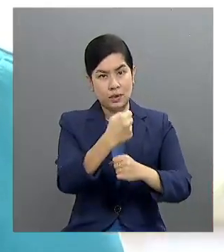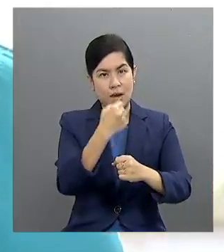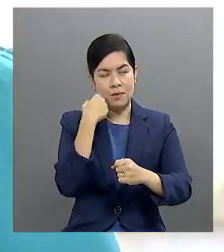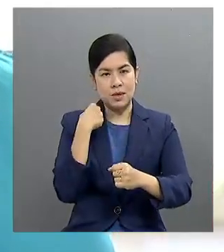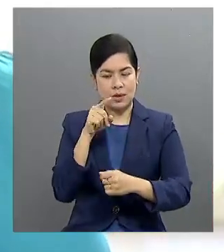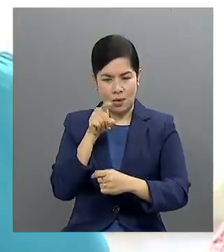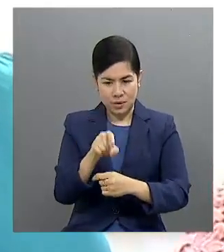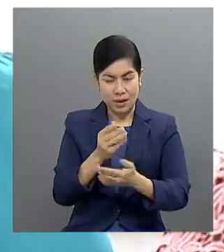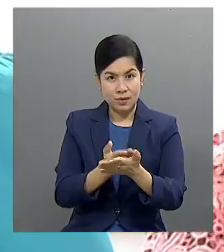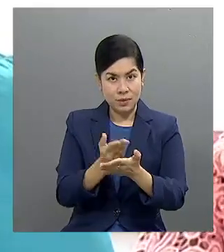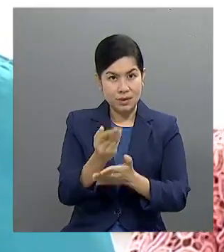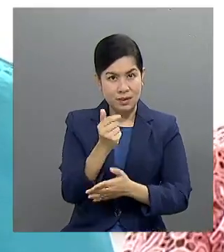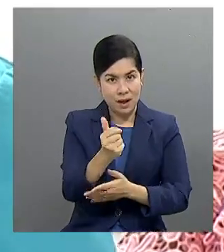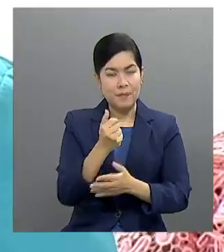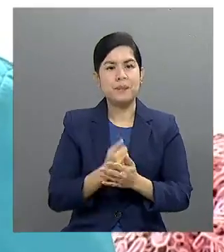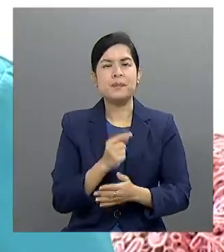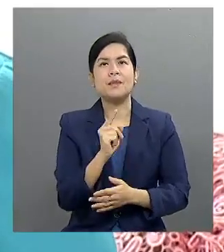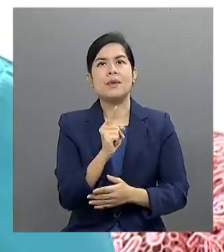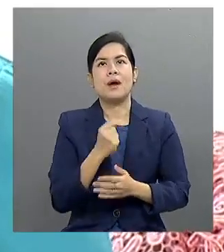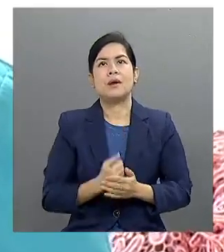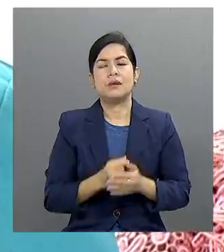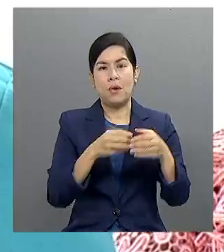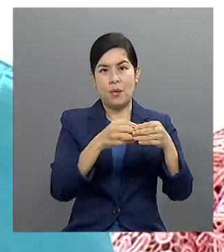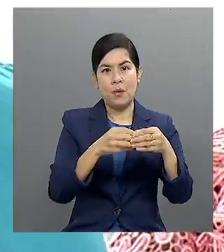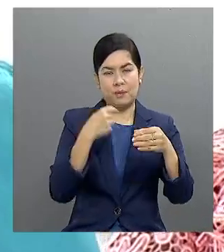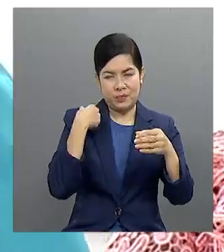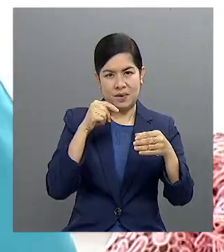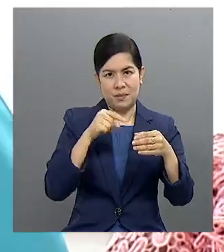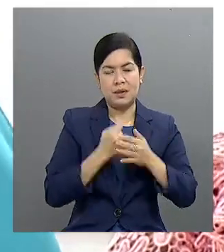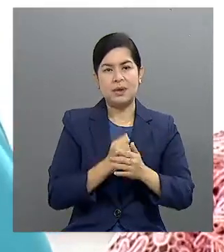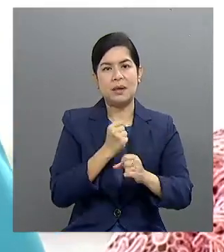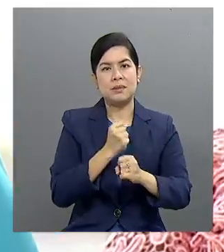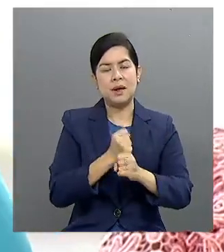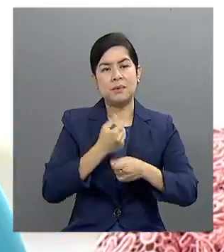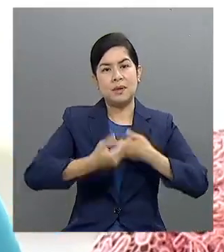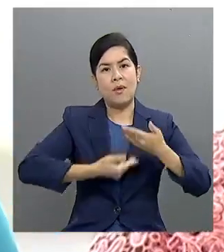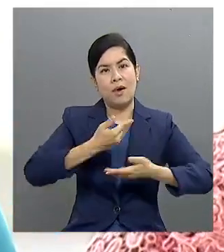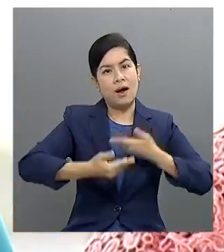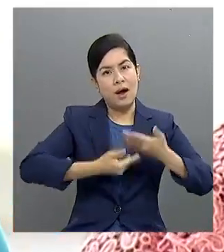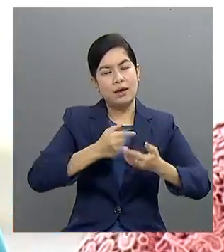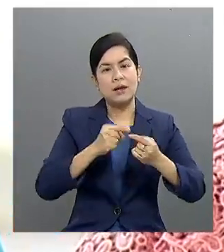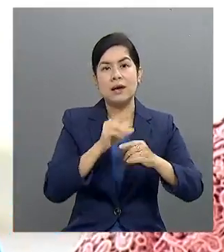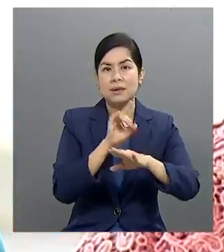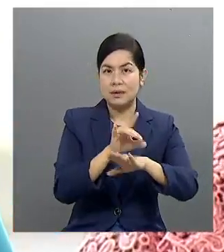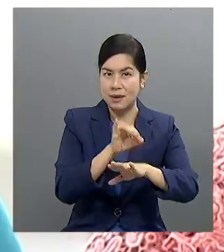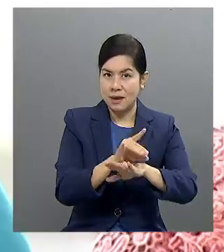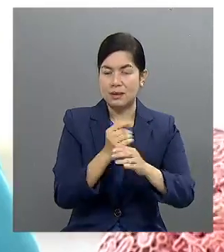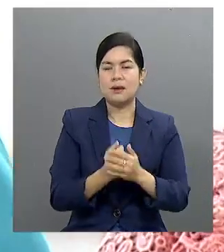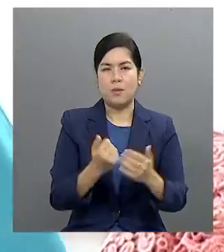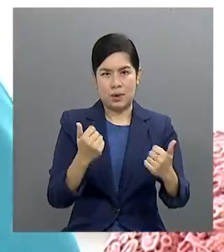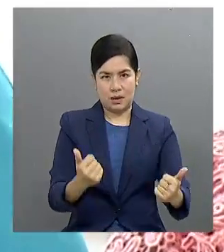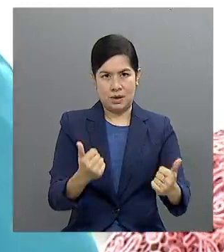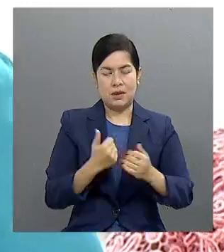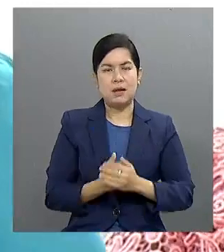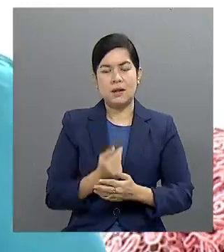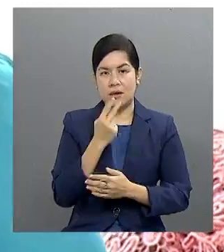ลน์ได้นะคะเรามีผู้ผลิตหลายรายที่ทำตลาดออนไลน์นะคะอย่างวันนี้นะคะที่เรานำมาให้ท่านชมนะ